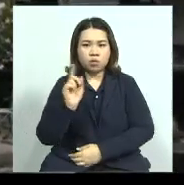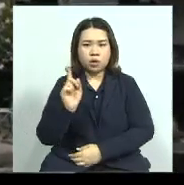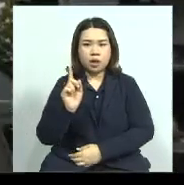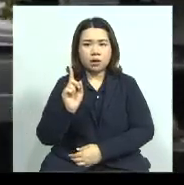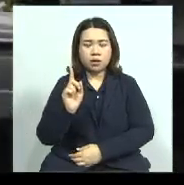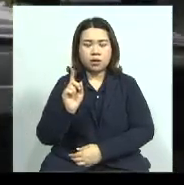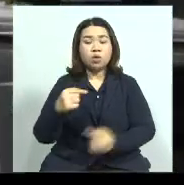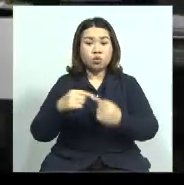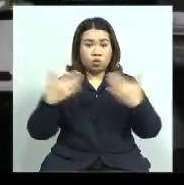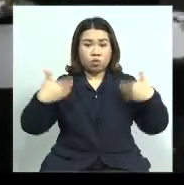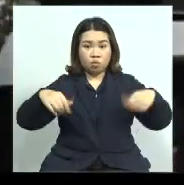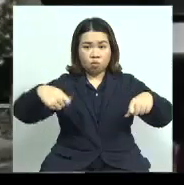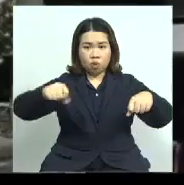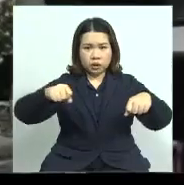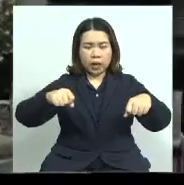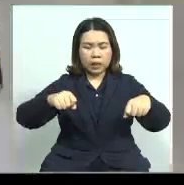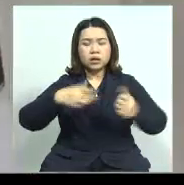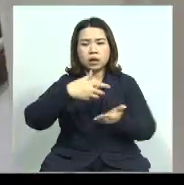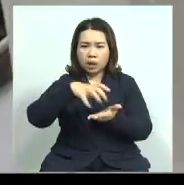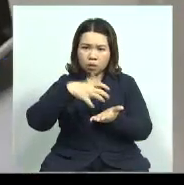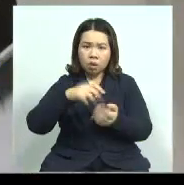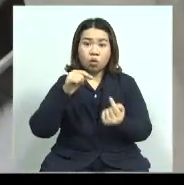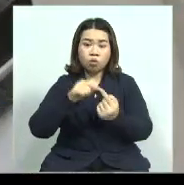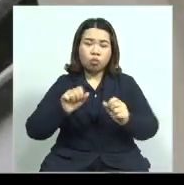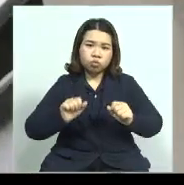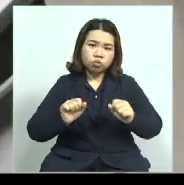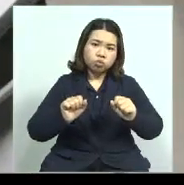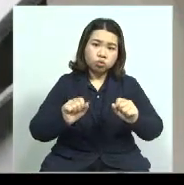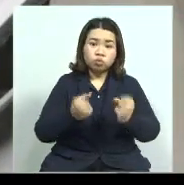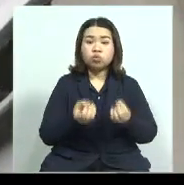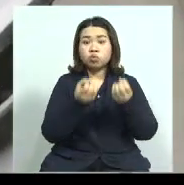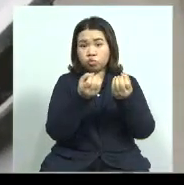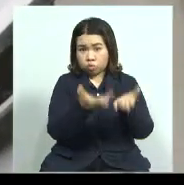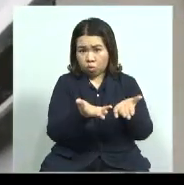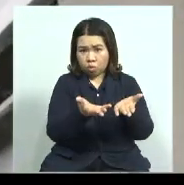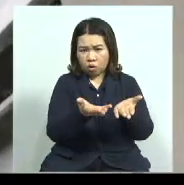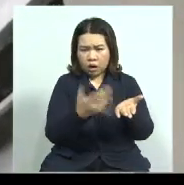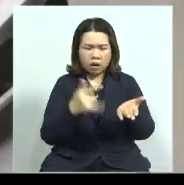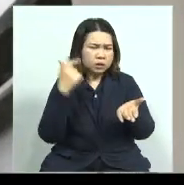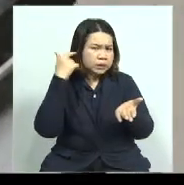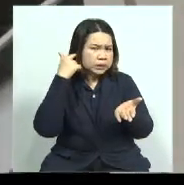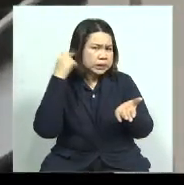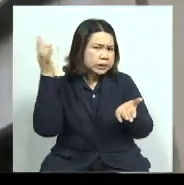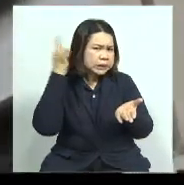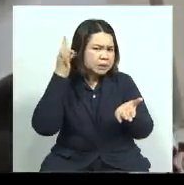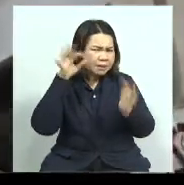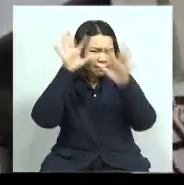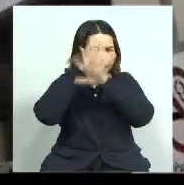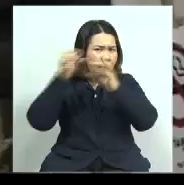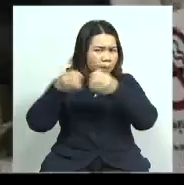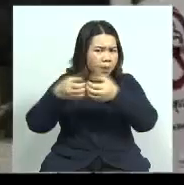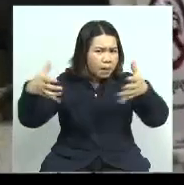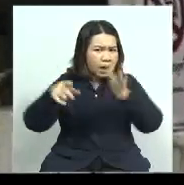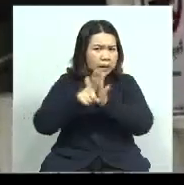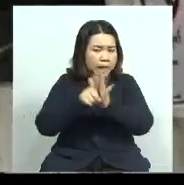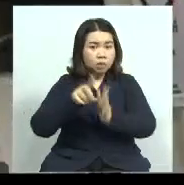าทางวินรถจักรยานยนต์เนี่ยเขาเล่าว่าขณะที่ขับรถไปส่งผู้โดยสารเขาได้ยินเสียงดังคล้ายระเบิดเกิด